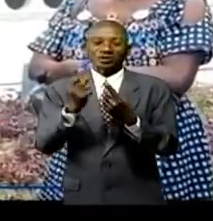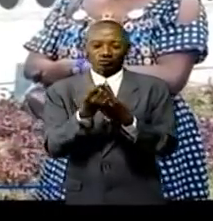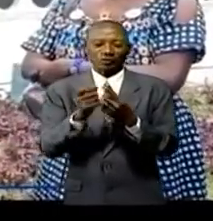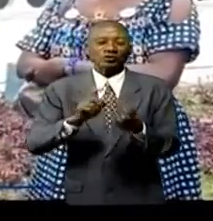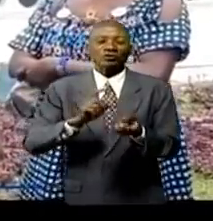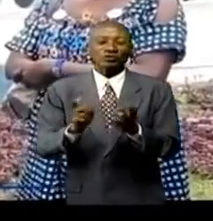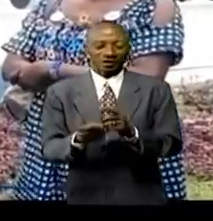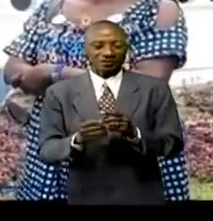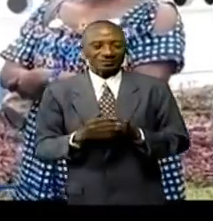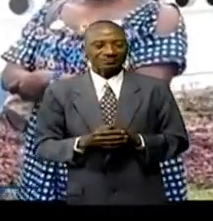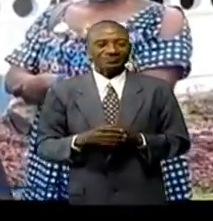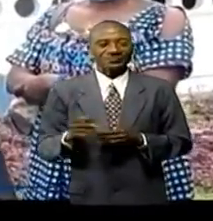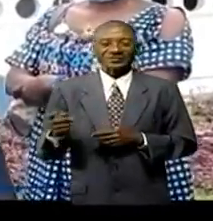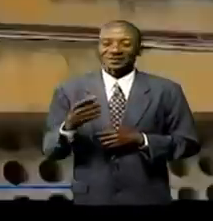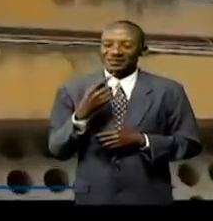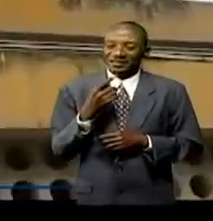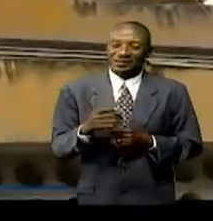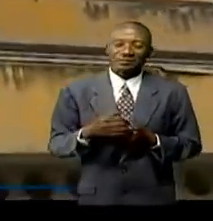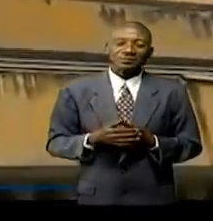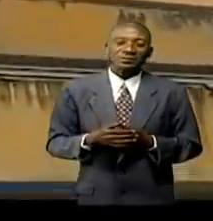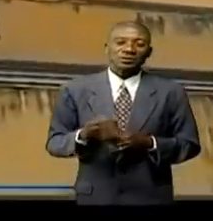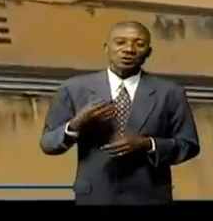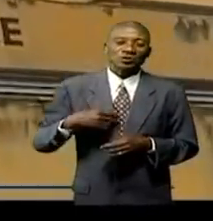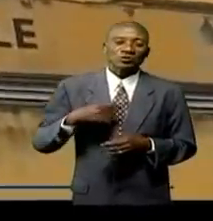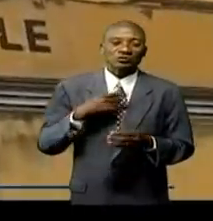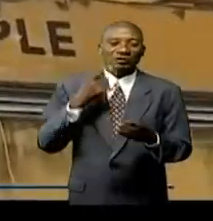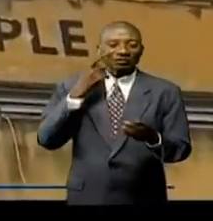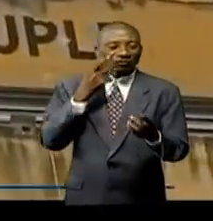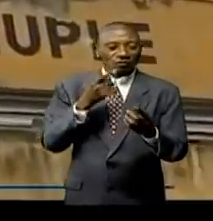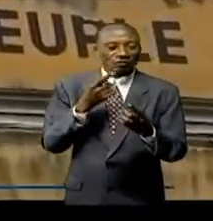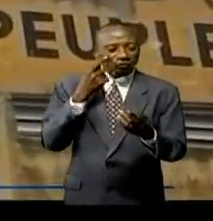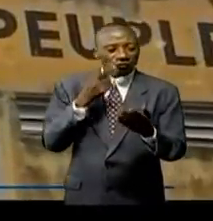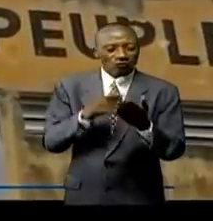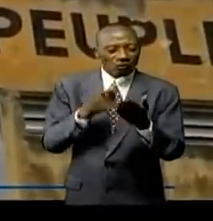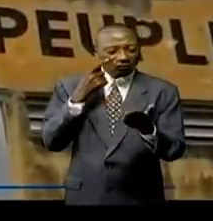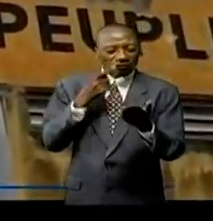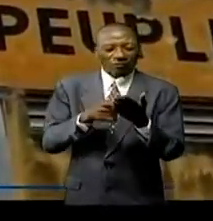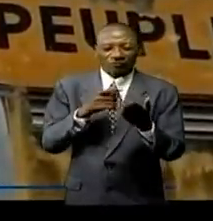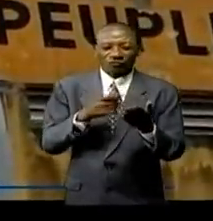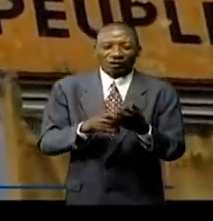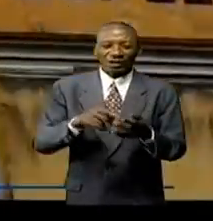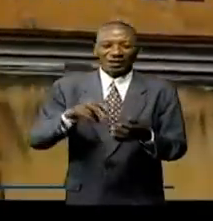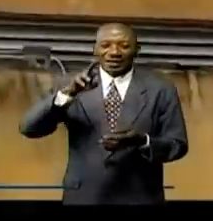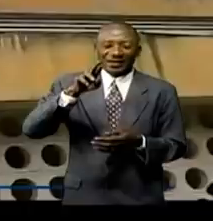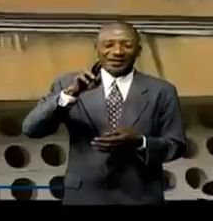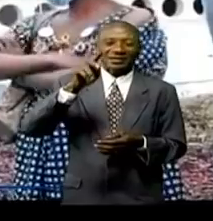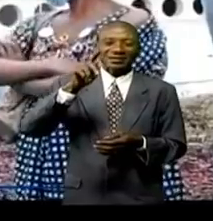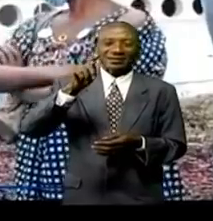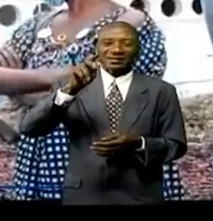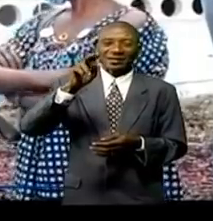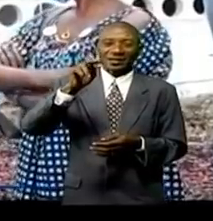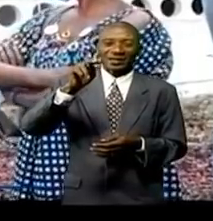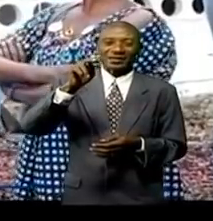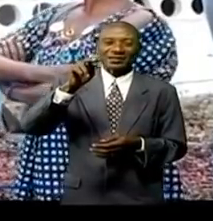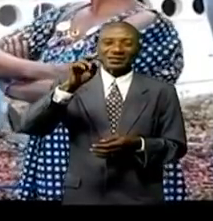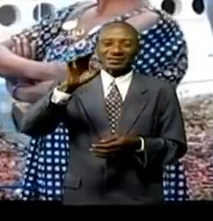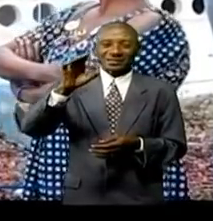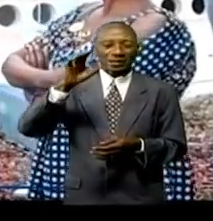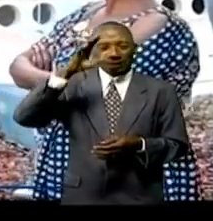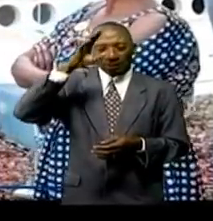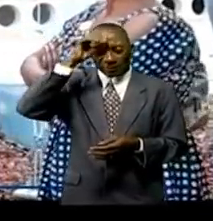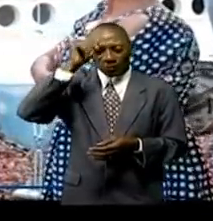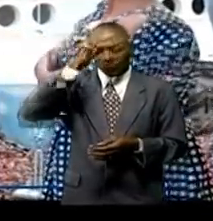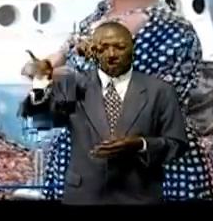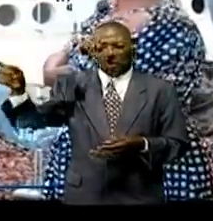pu constater que la RTNC ne m'était pas. Et deuxièmement, j'avais reçu les cris d'alarme de